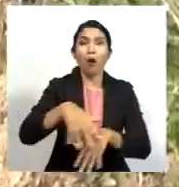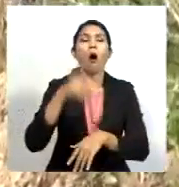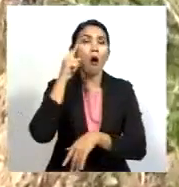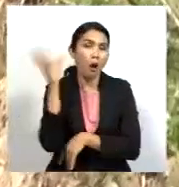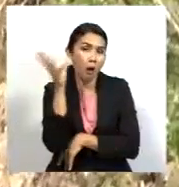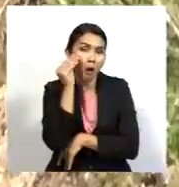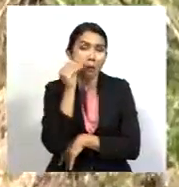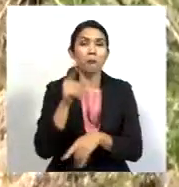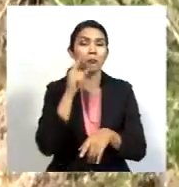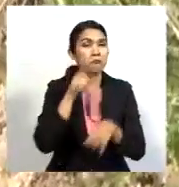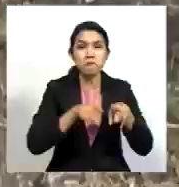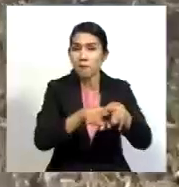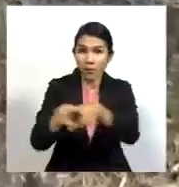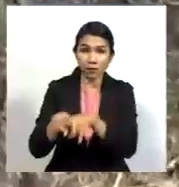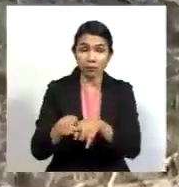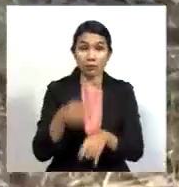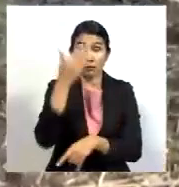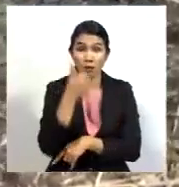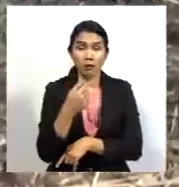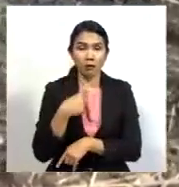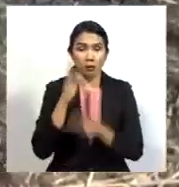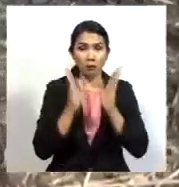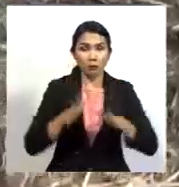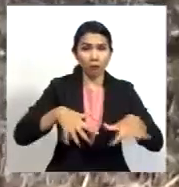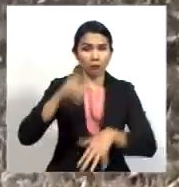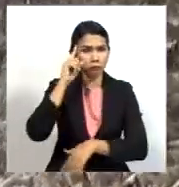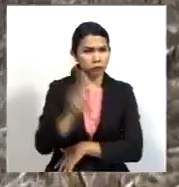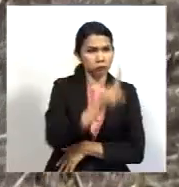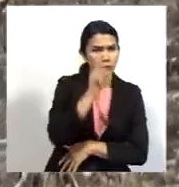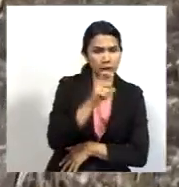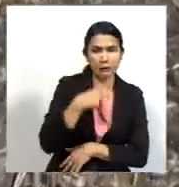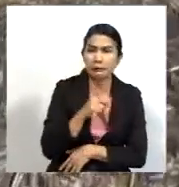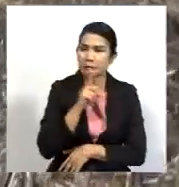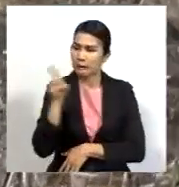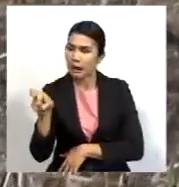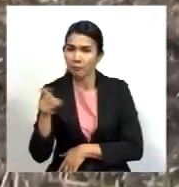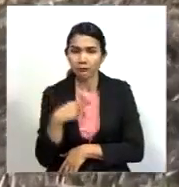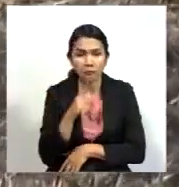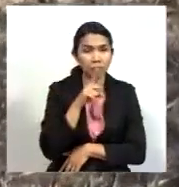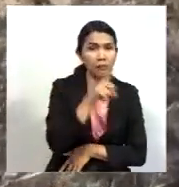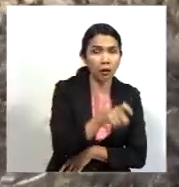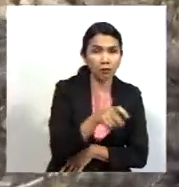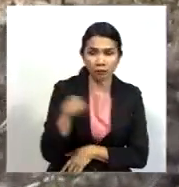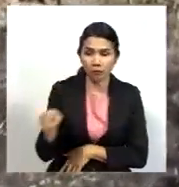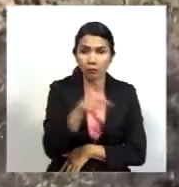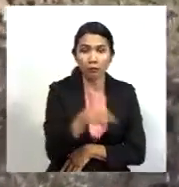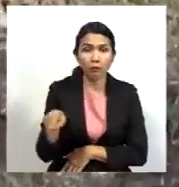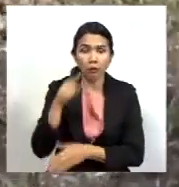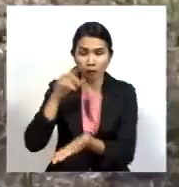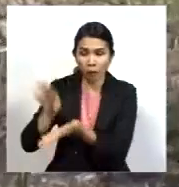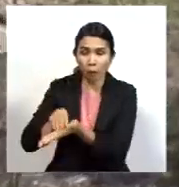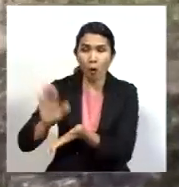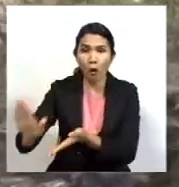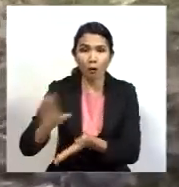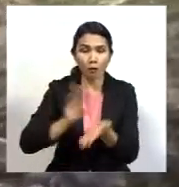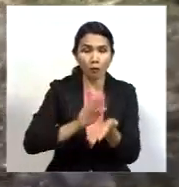ราะว่าต้องยอมรับว่าที่ผ่านมาเนี่ยพอประชาชนเกิดข้อสงสัยไปสอบถามจากหน่วยงานนู้นหน่วยงานนี้ก็จะได้ข้อมูลเฉพาะแต่ละหน่วย